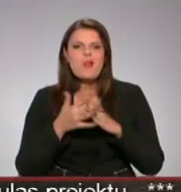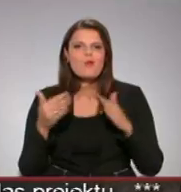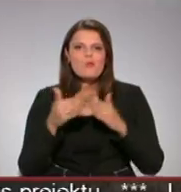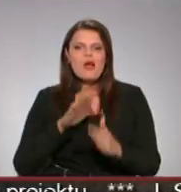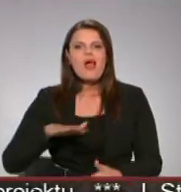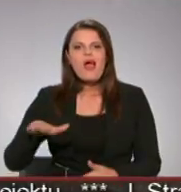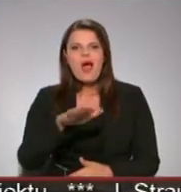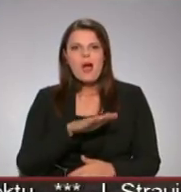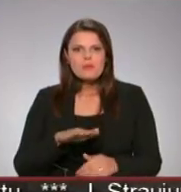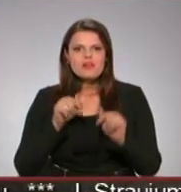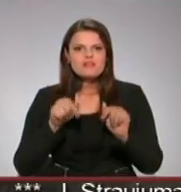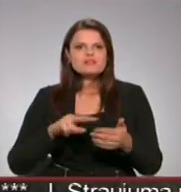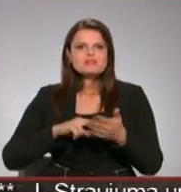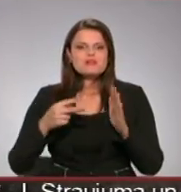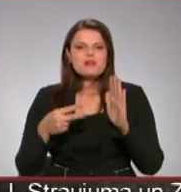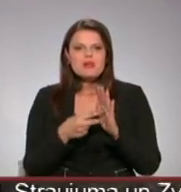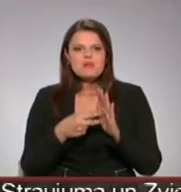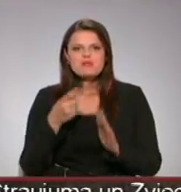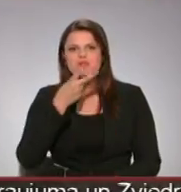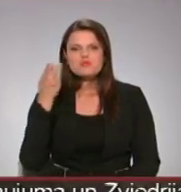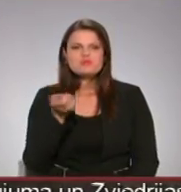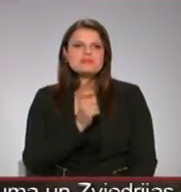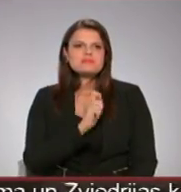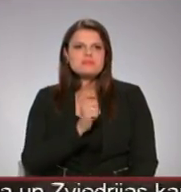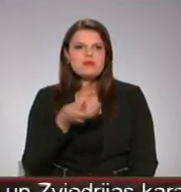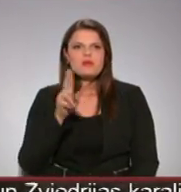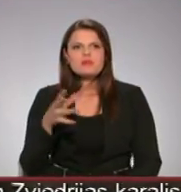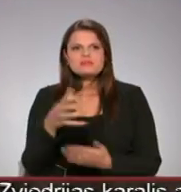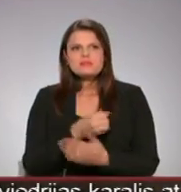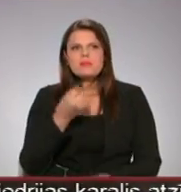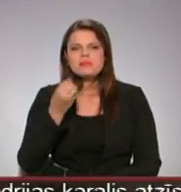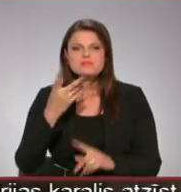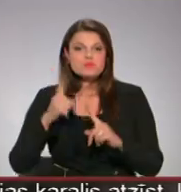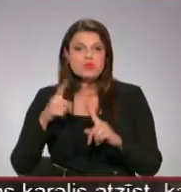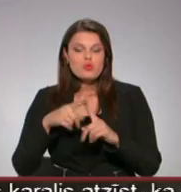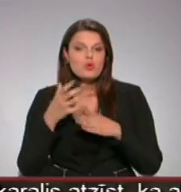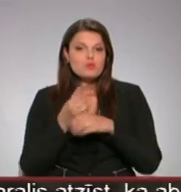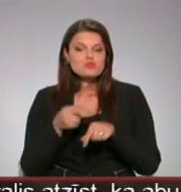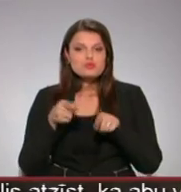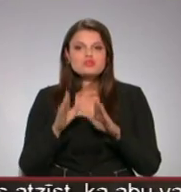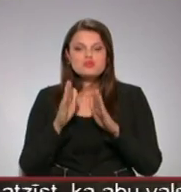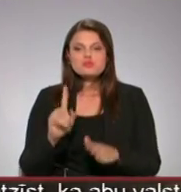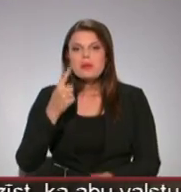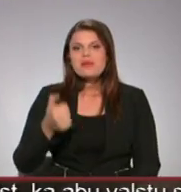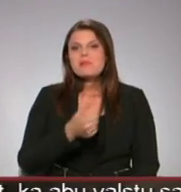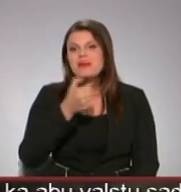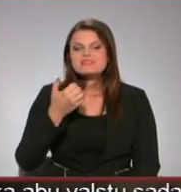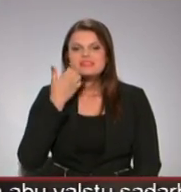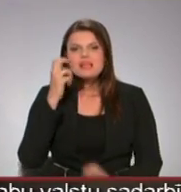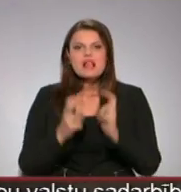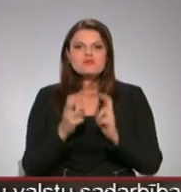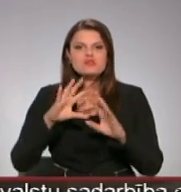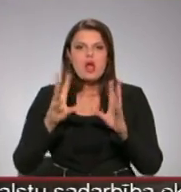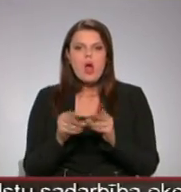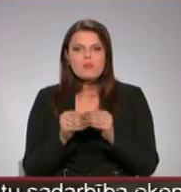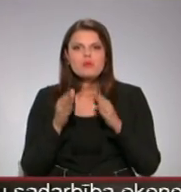apkārtnē Ervins Labanovskis plāno ierupt 200 bērzus un savākt ap 15 tonām sulu. Šis būs pirmais gads, kad ražošanas apjomi būs